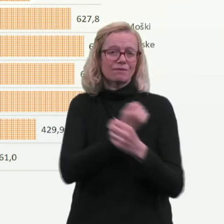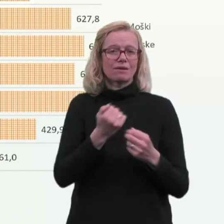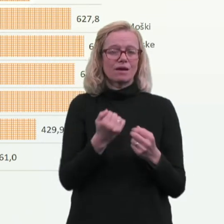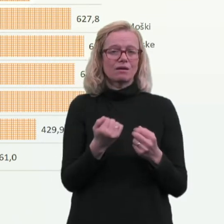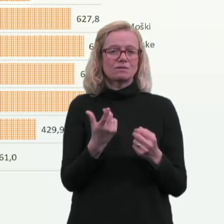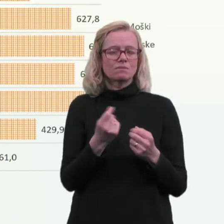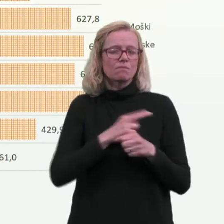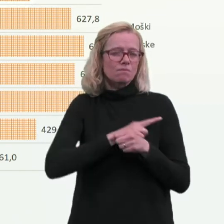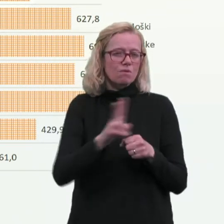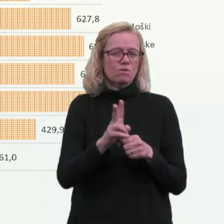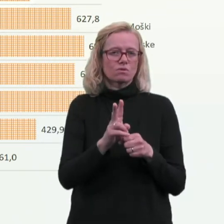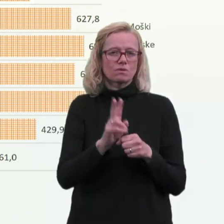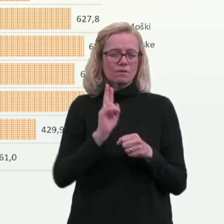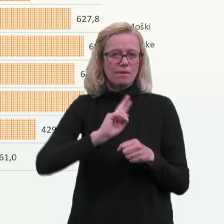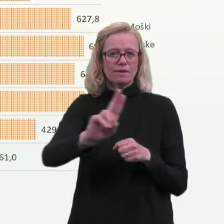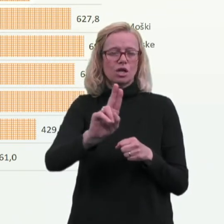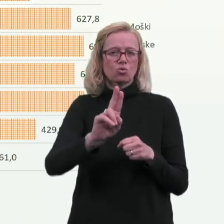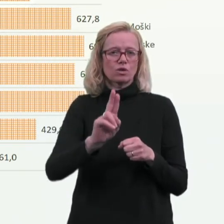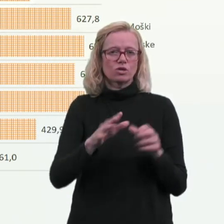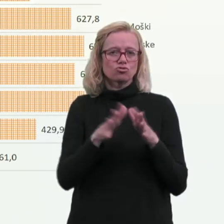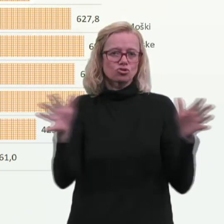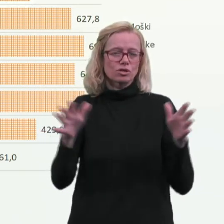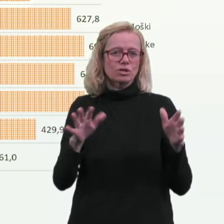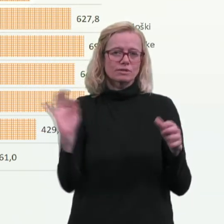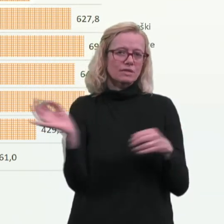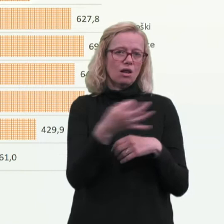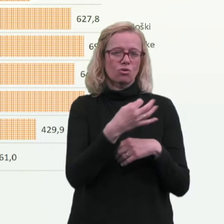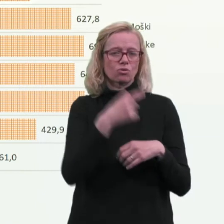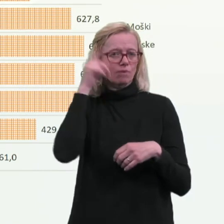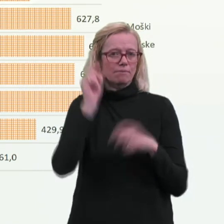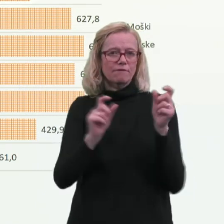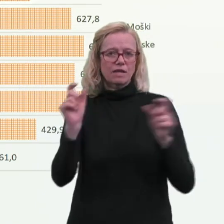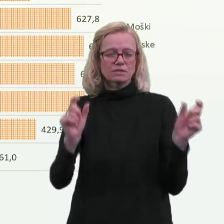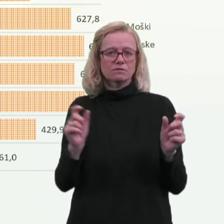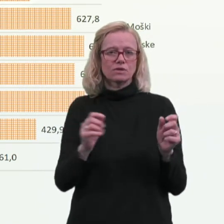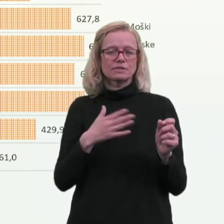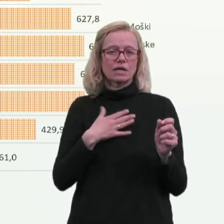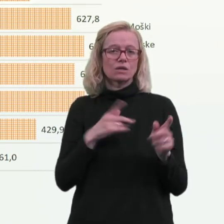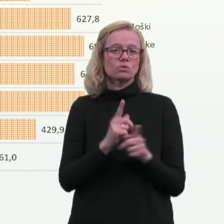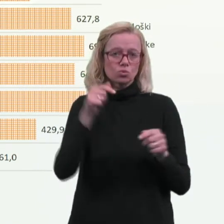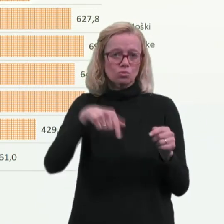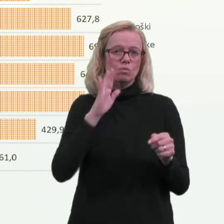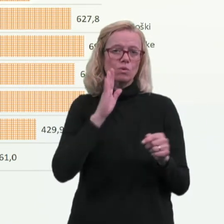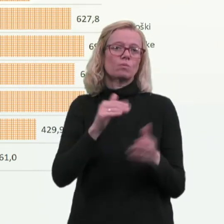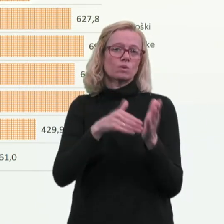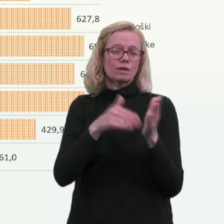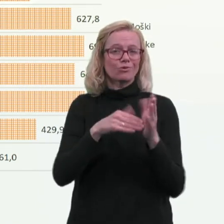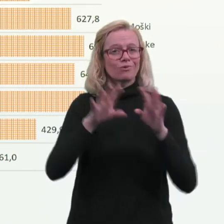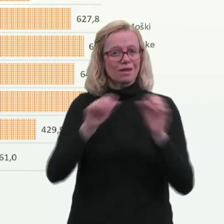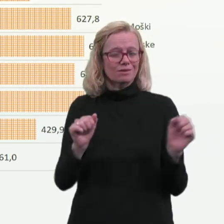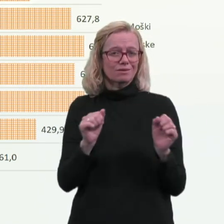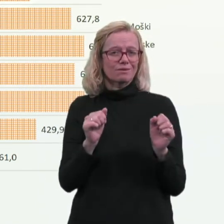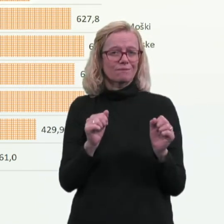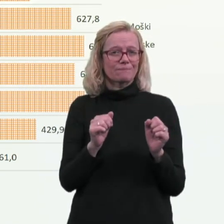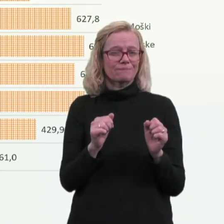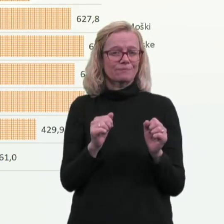vso polno mero nadaljuje in razširi na celotno prebivalstvo, kajti tudi tukaj bo potrebno narediti en